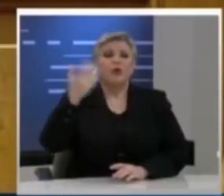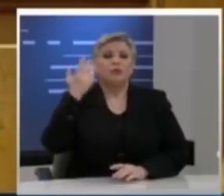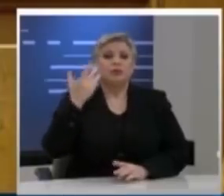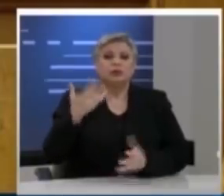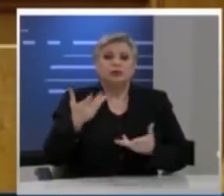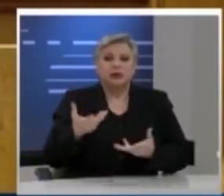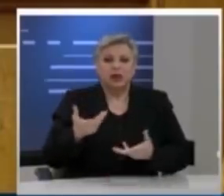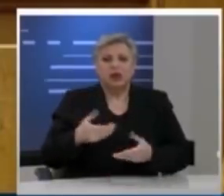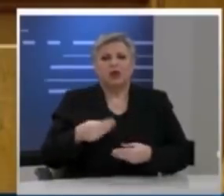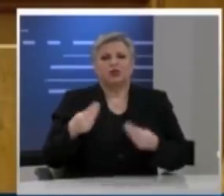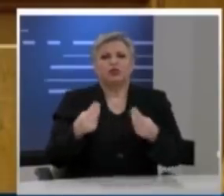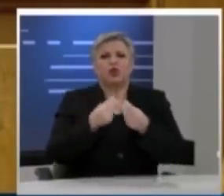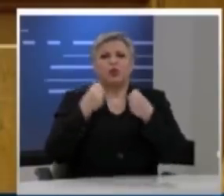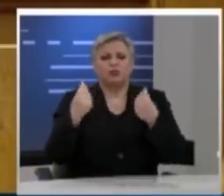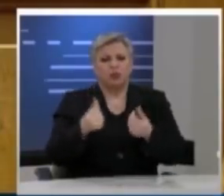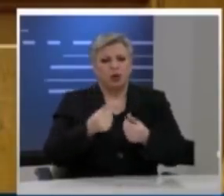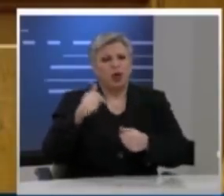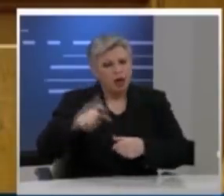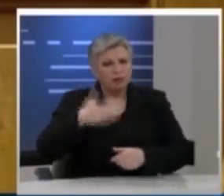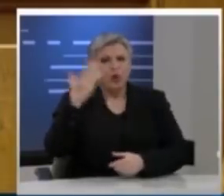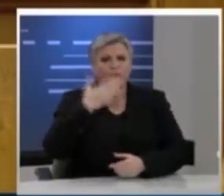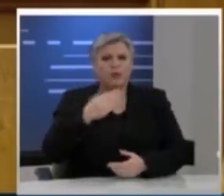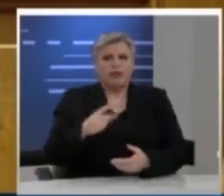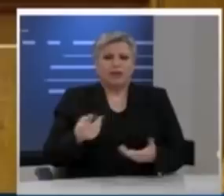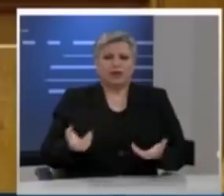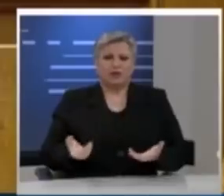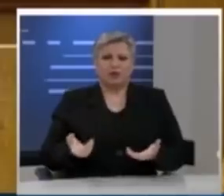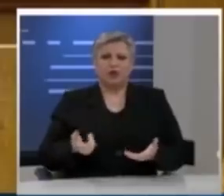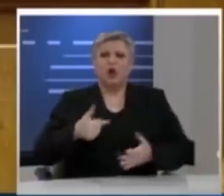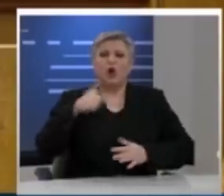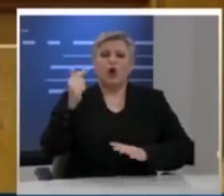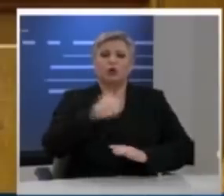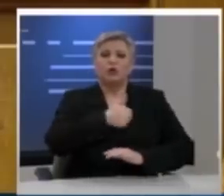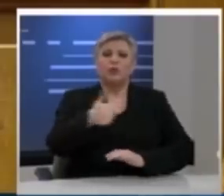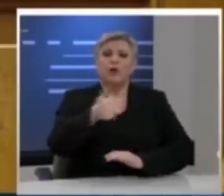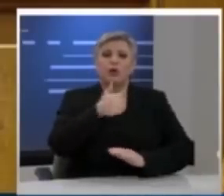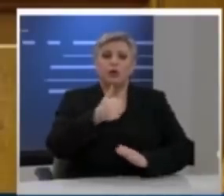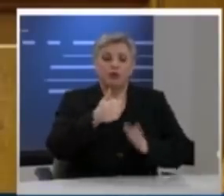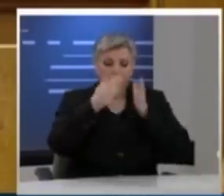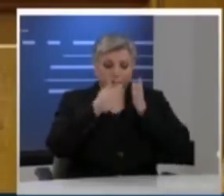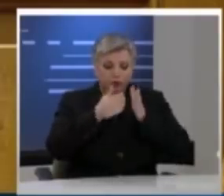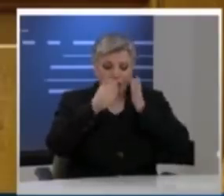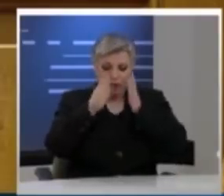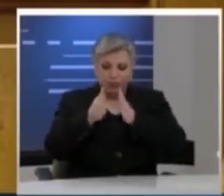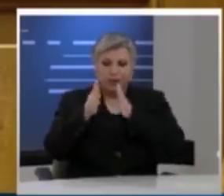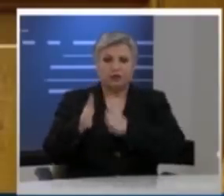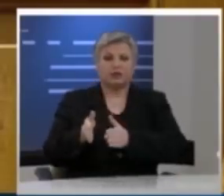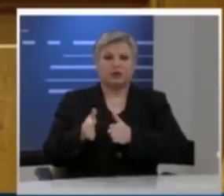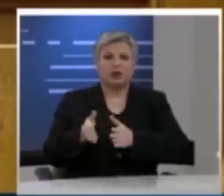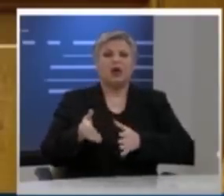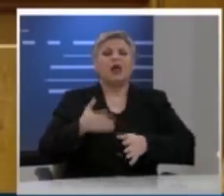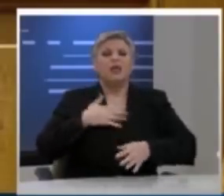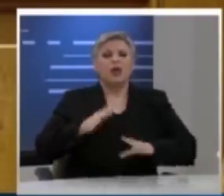επιστημονικά για κάτι τέτοιο όμως ούτε λόγος κύριοι να σας θυμίσουμε μήπως το έχετε ξεχάσει ότι